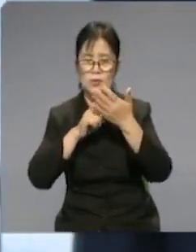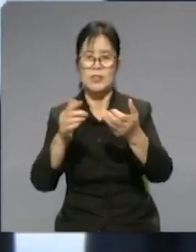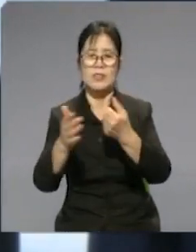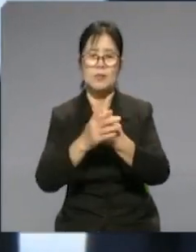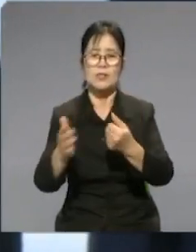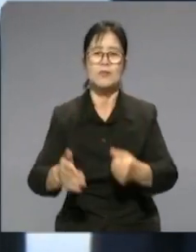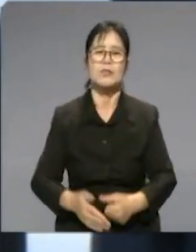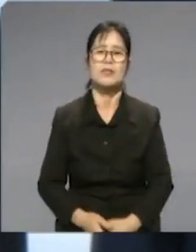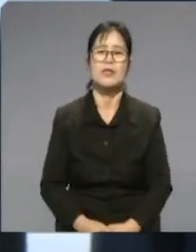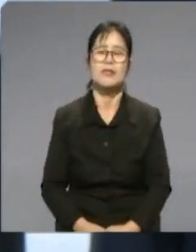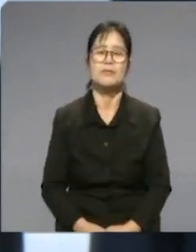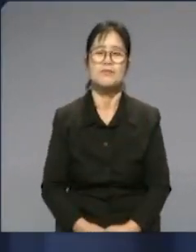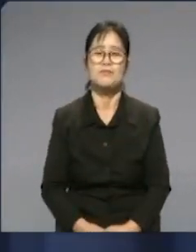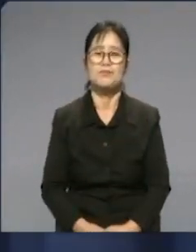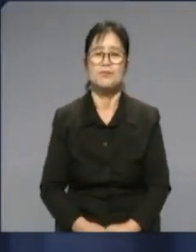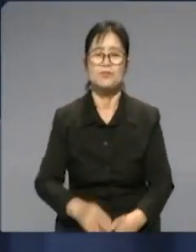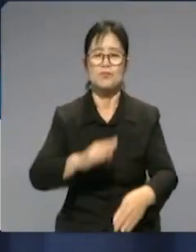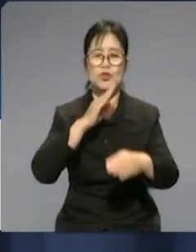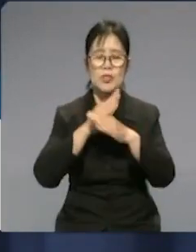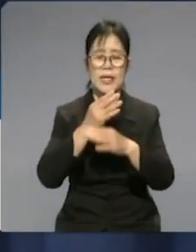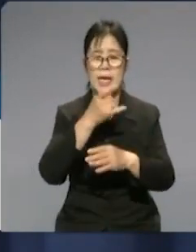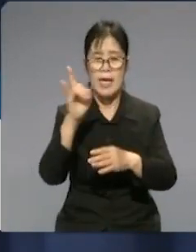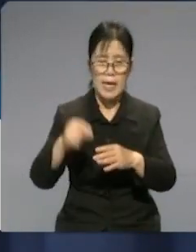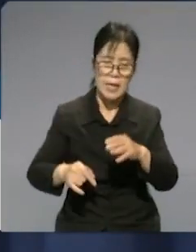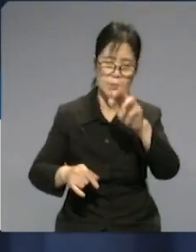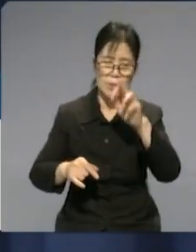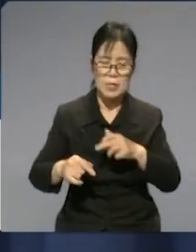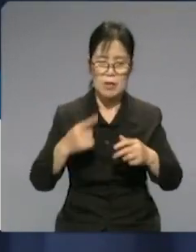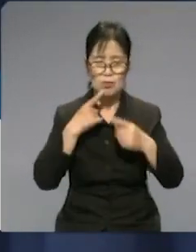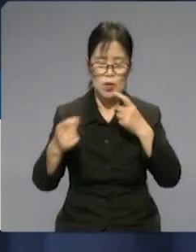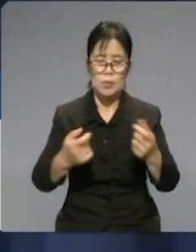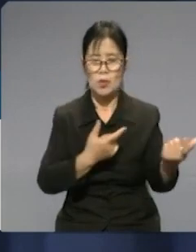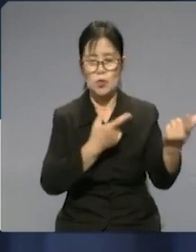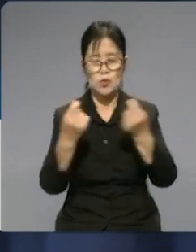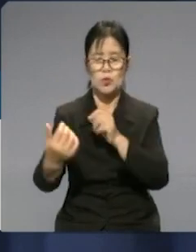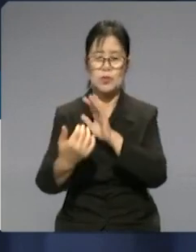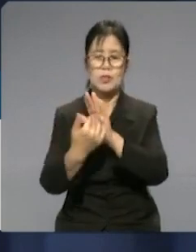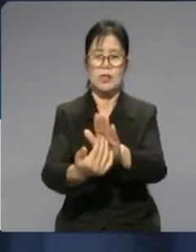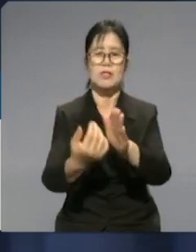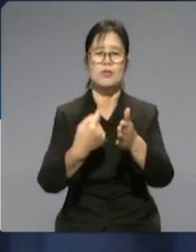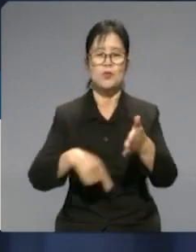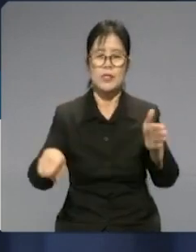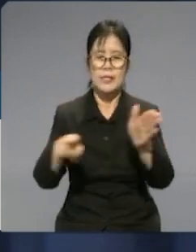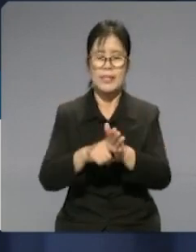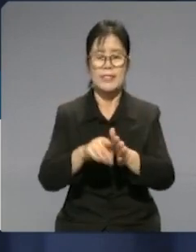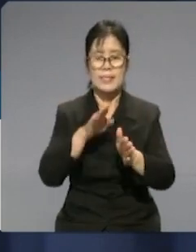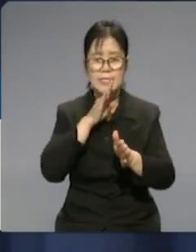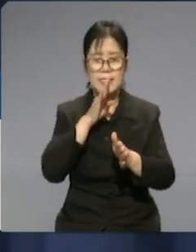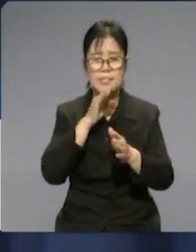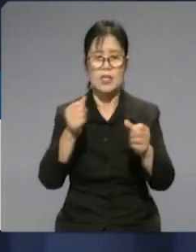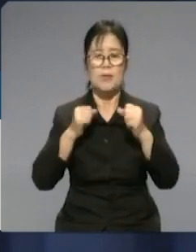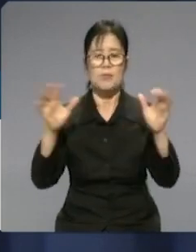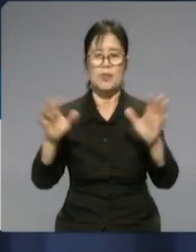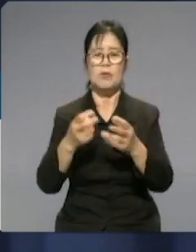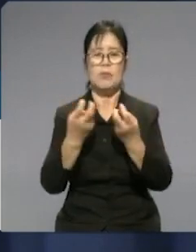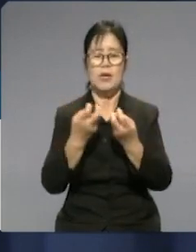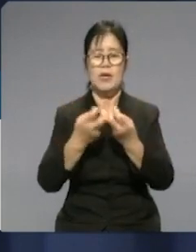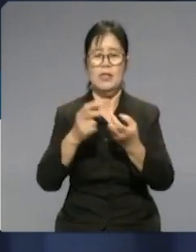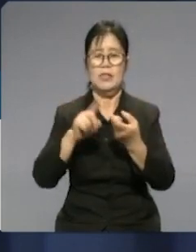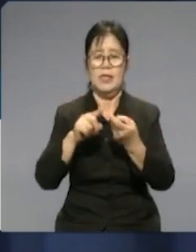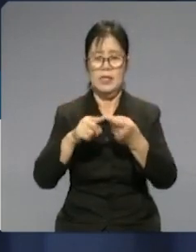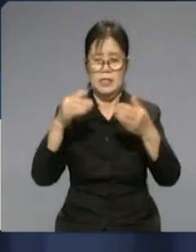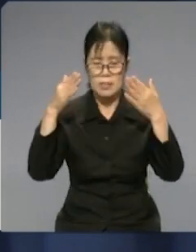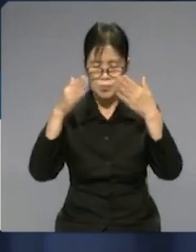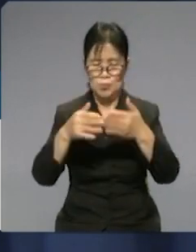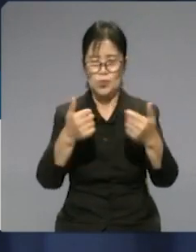때문입니다. 북한의 핵, 미사일 위협에 공동으로 대응하기 위한 실질적 협력 방안에 대해